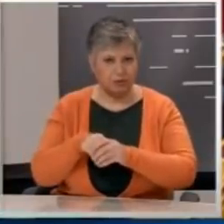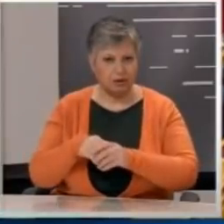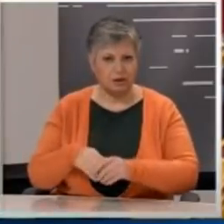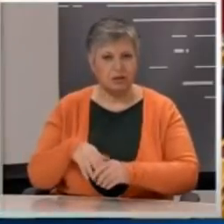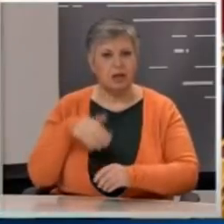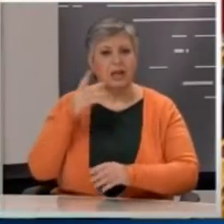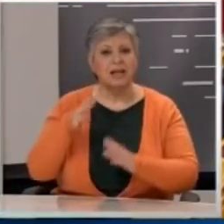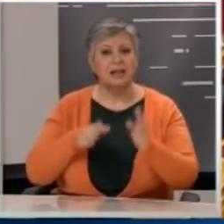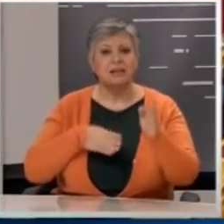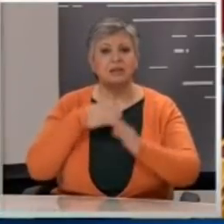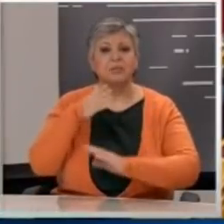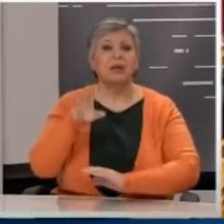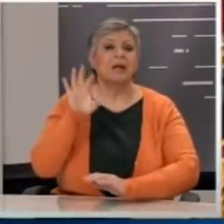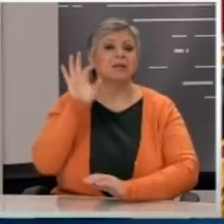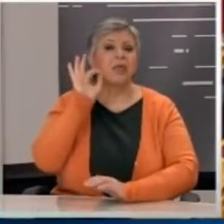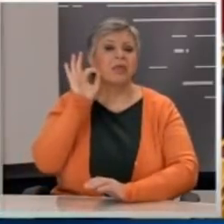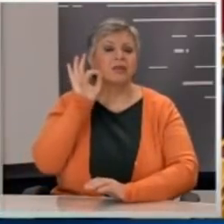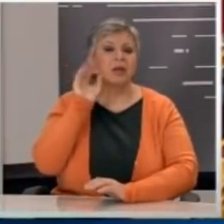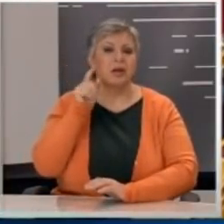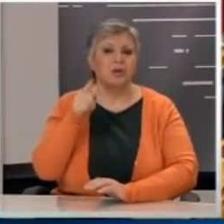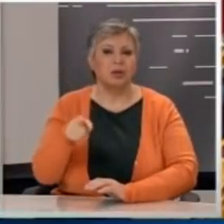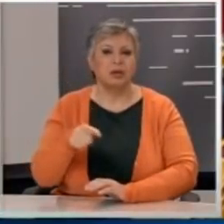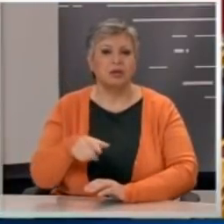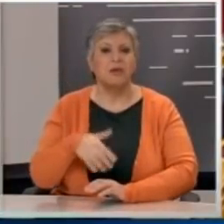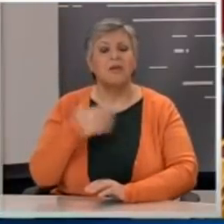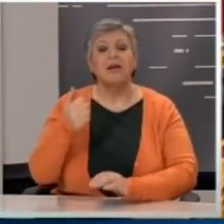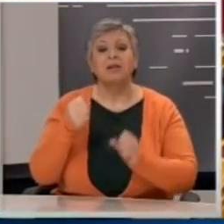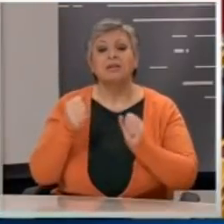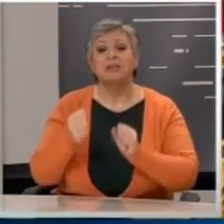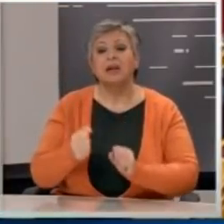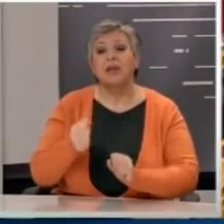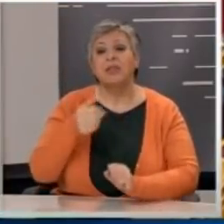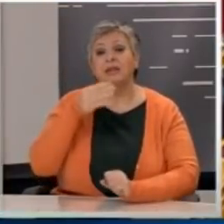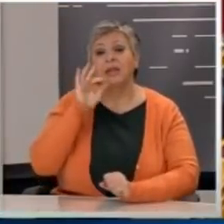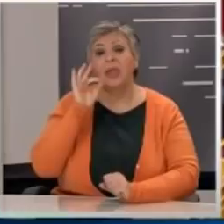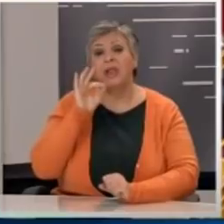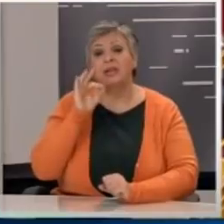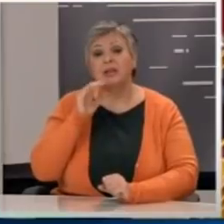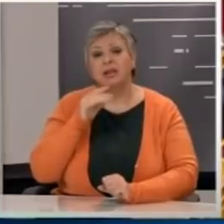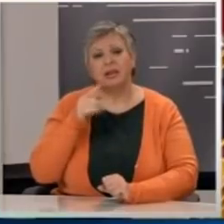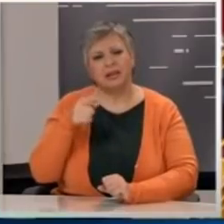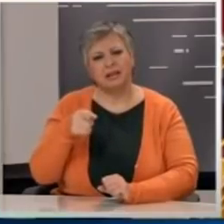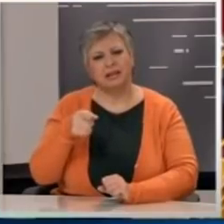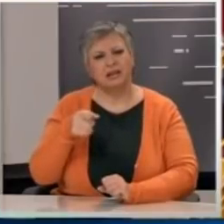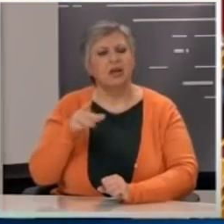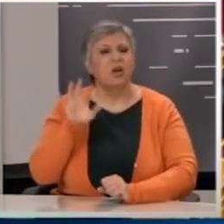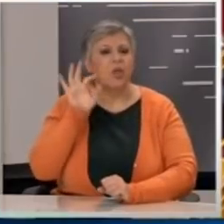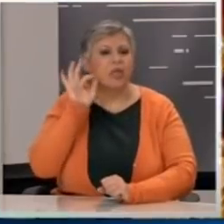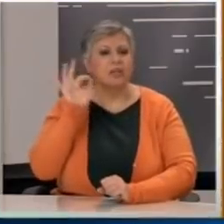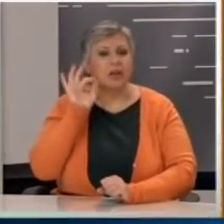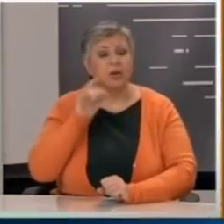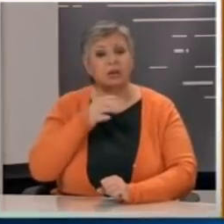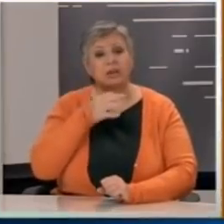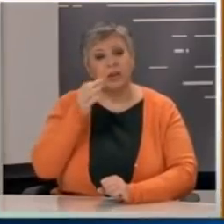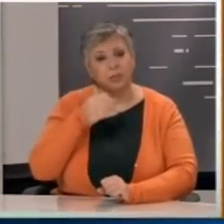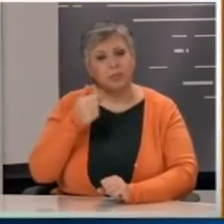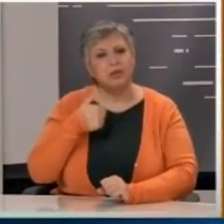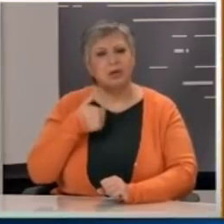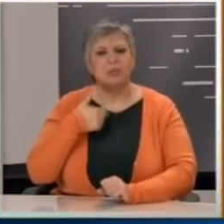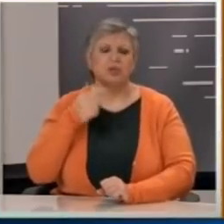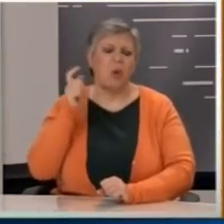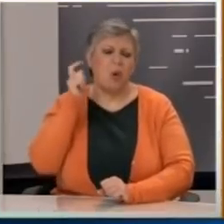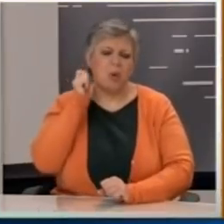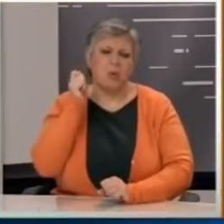Έχετε πάει στη Θεσσαλονίκη να κάτσετε σε ένα καφενείο να πείτε ότι εγώ το δίνω, το όνομα. Σας συμβουλεύω να